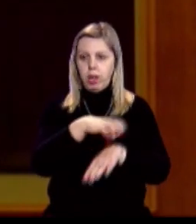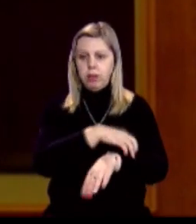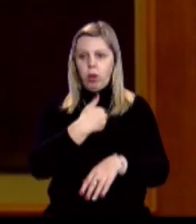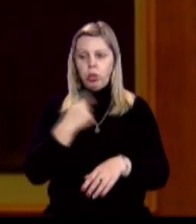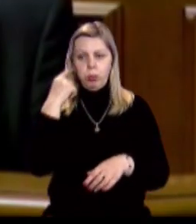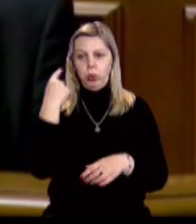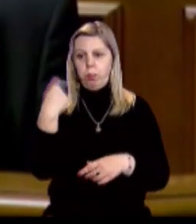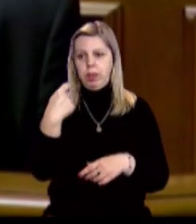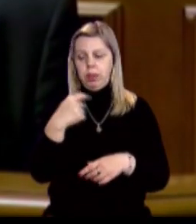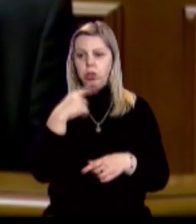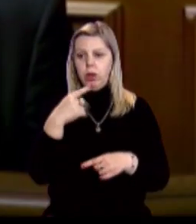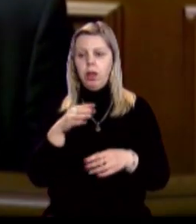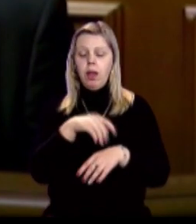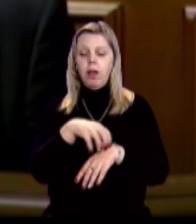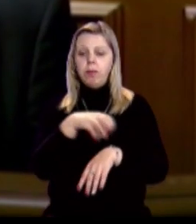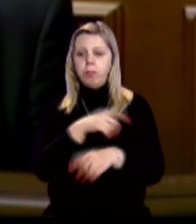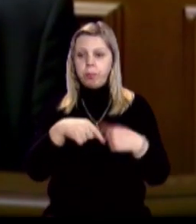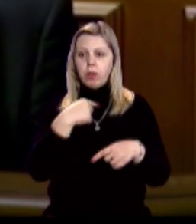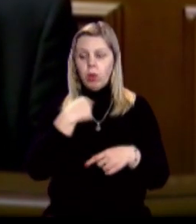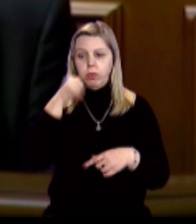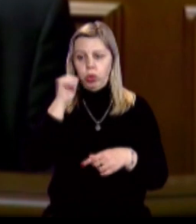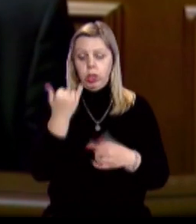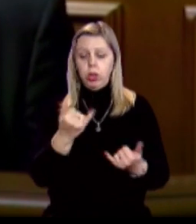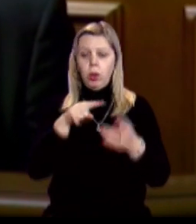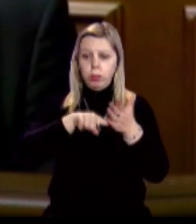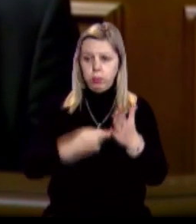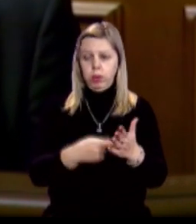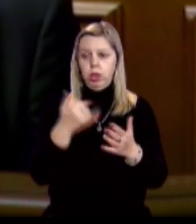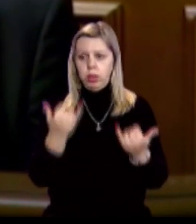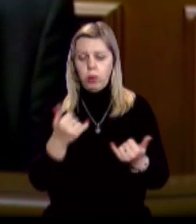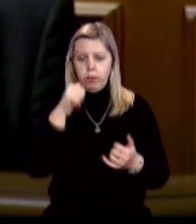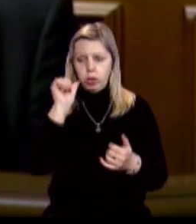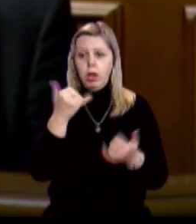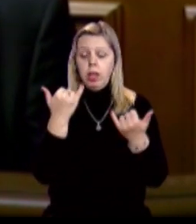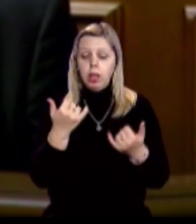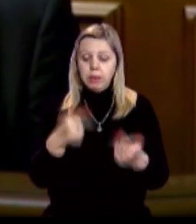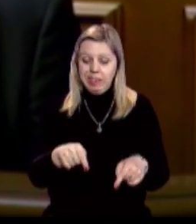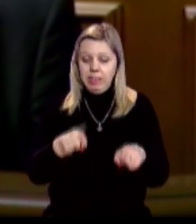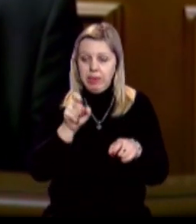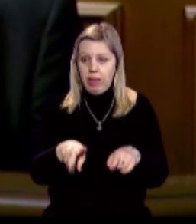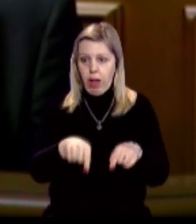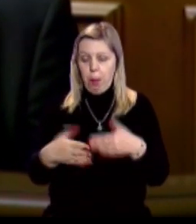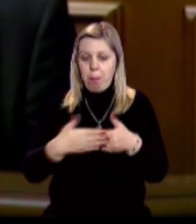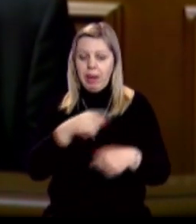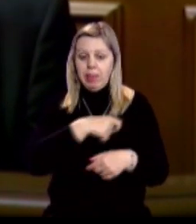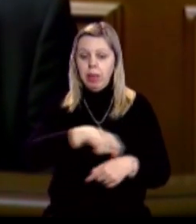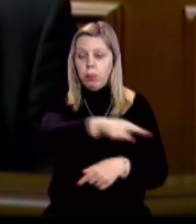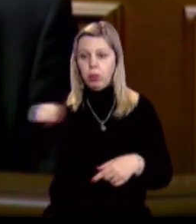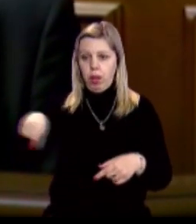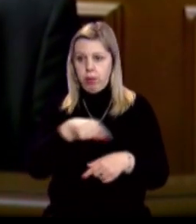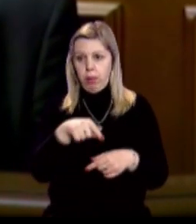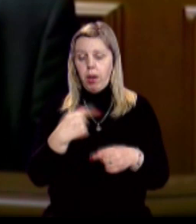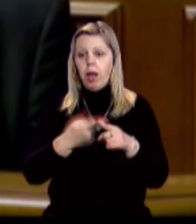почути президента. Фракція голосів наполягала вчора, наполягає сьогодні на тому, щоб в цій залі перед депутатами,